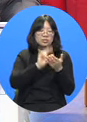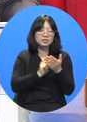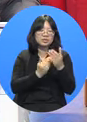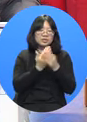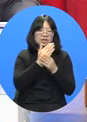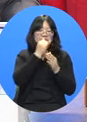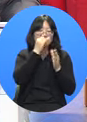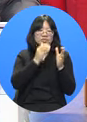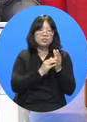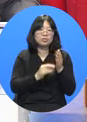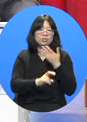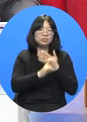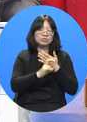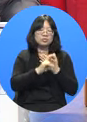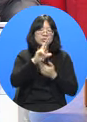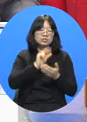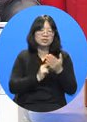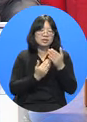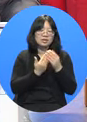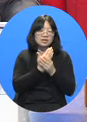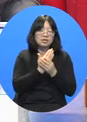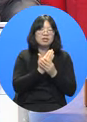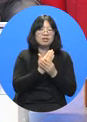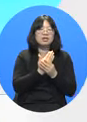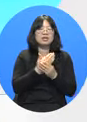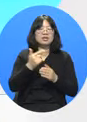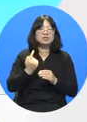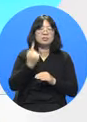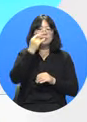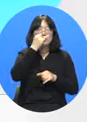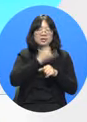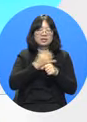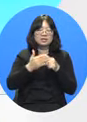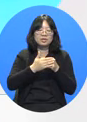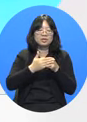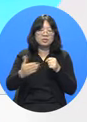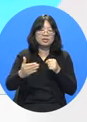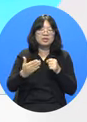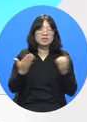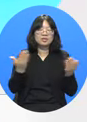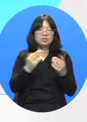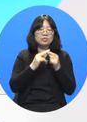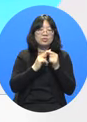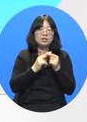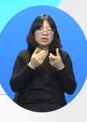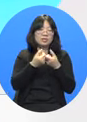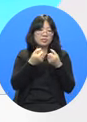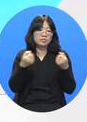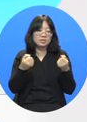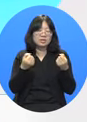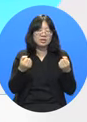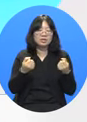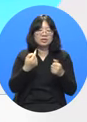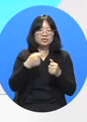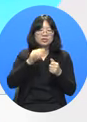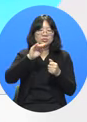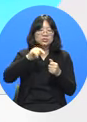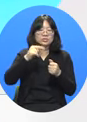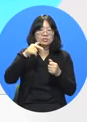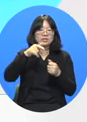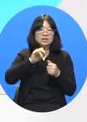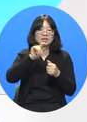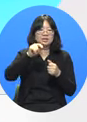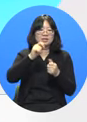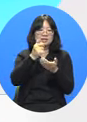또그 안에서 부조리도 발생할 수 있는 여지가 높아지기 때문에 그것들을 근로하고 완전히 분리를 해서 교육부 장학관님께서